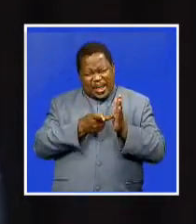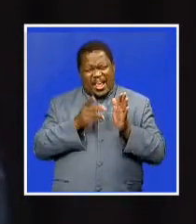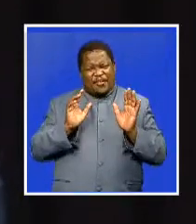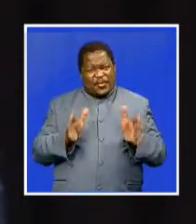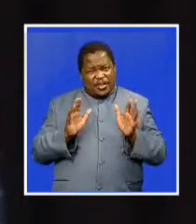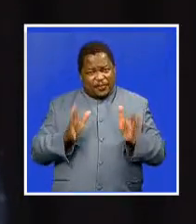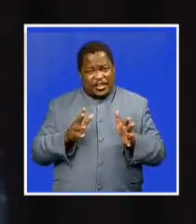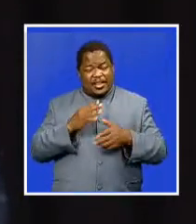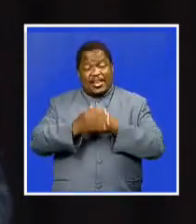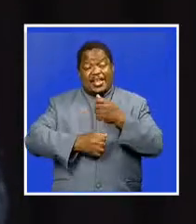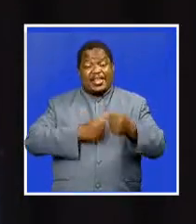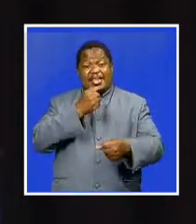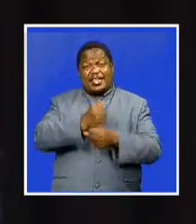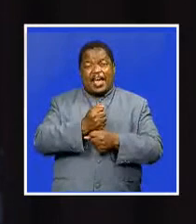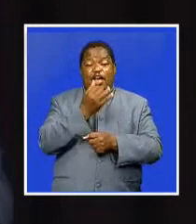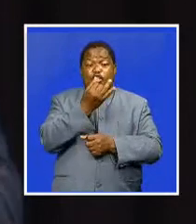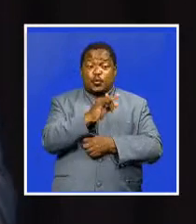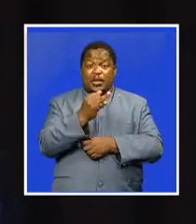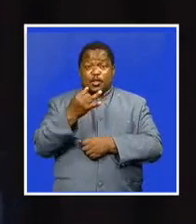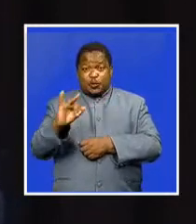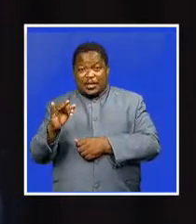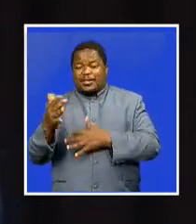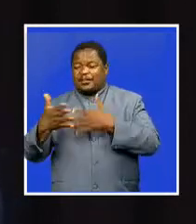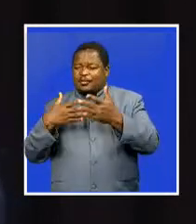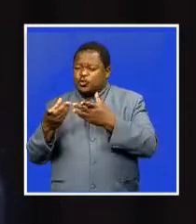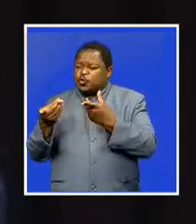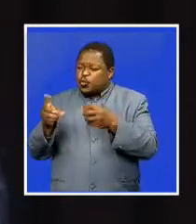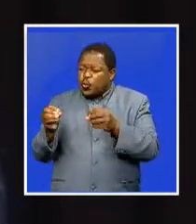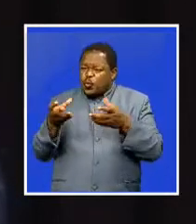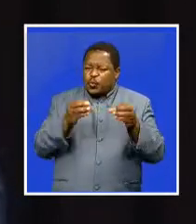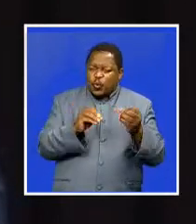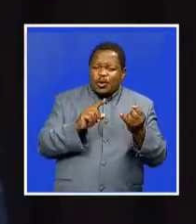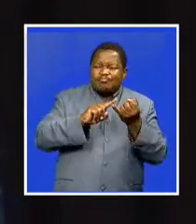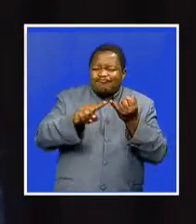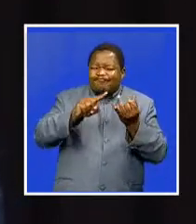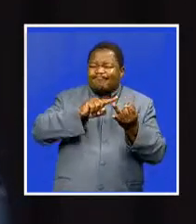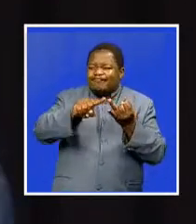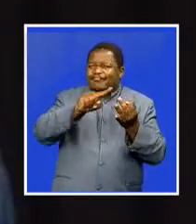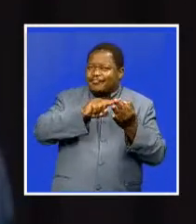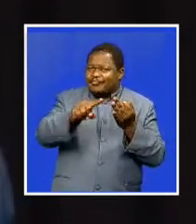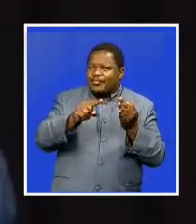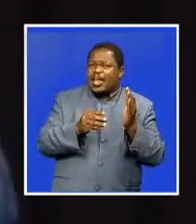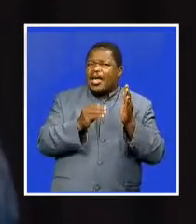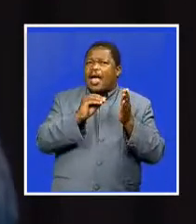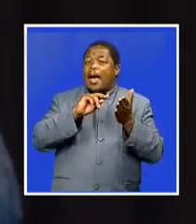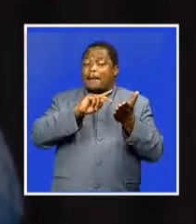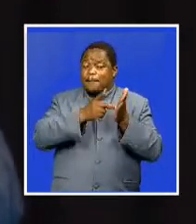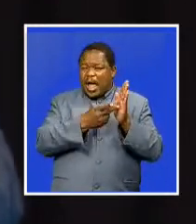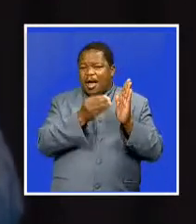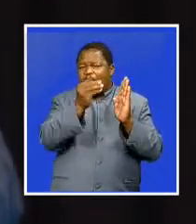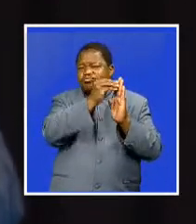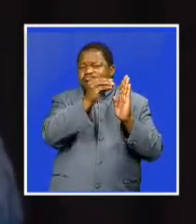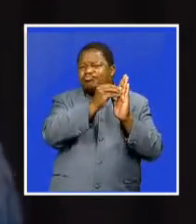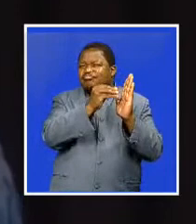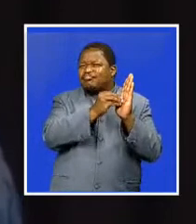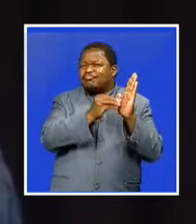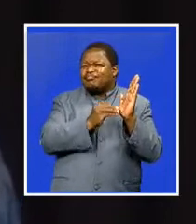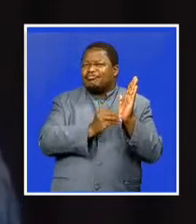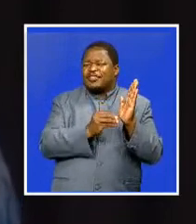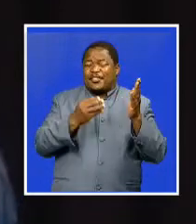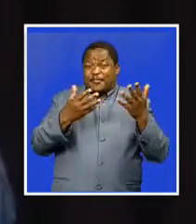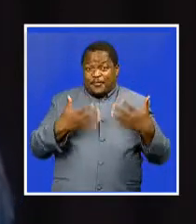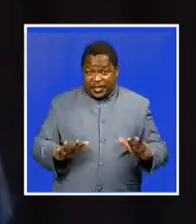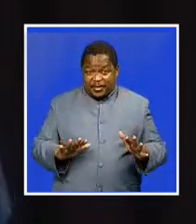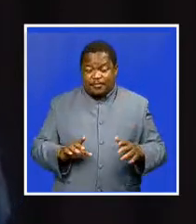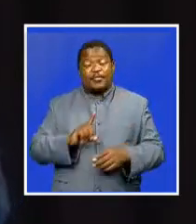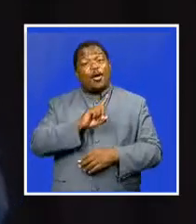kutabe endani kakhulu kakhulu i mandate lebe sinayo sithunywe yona si cabinet